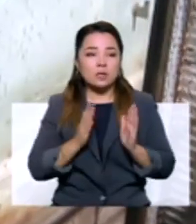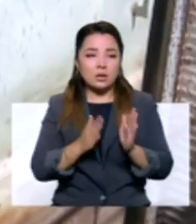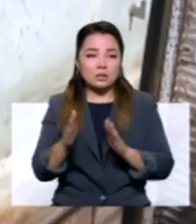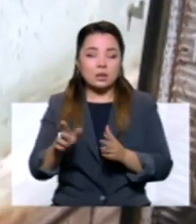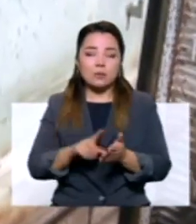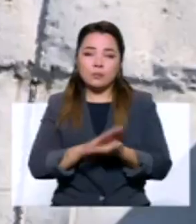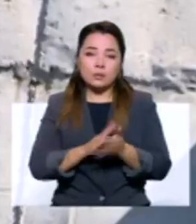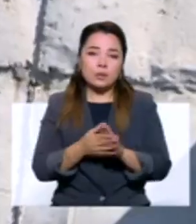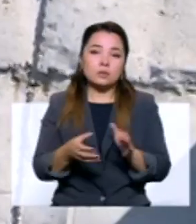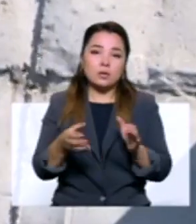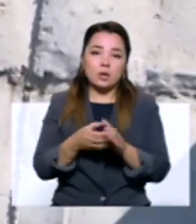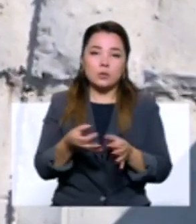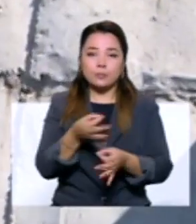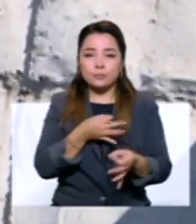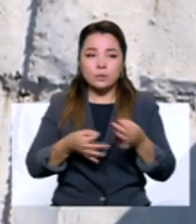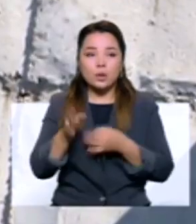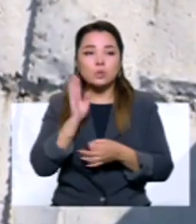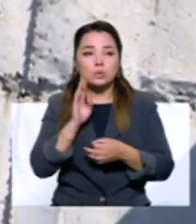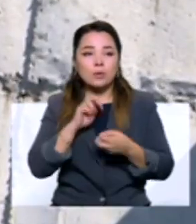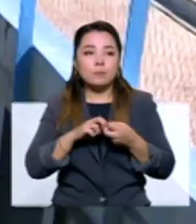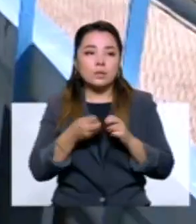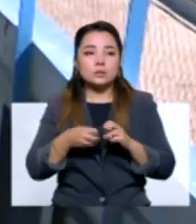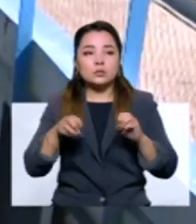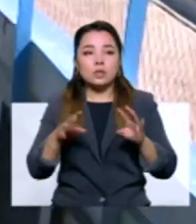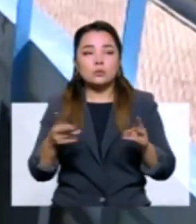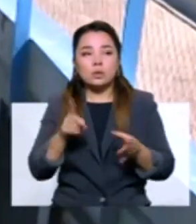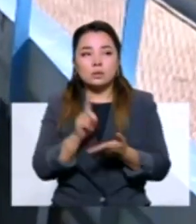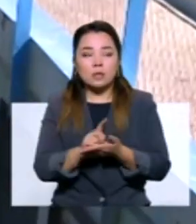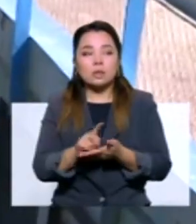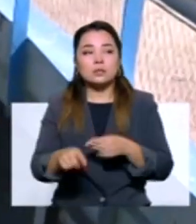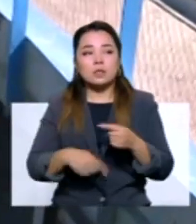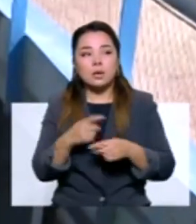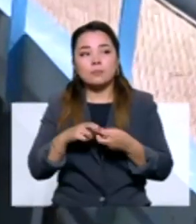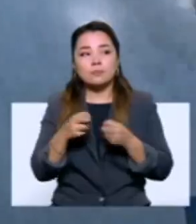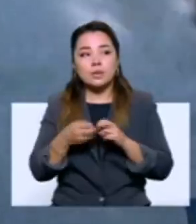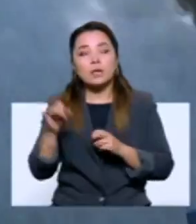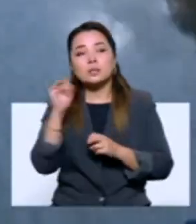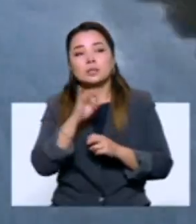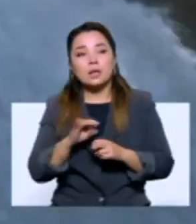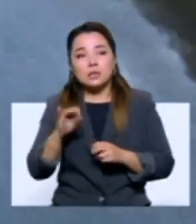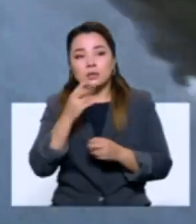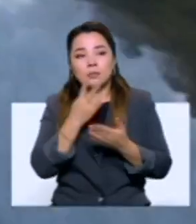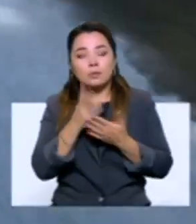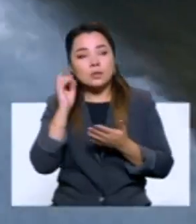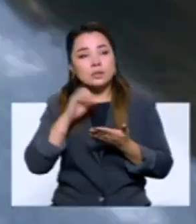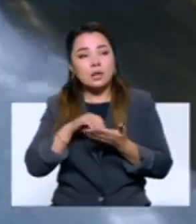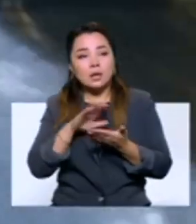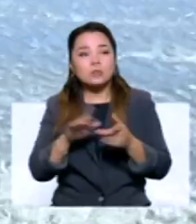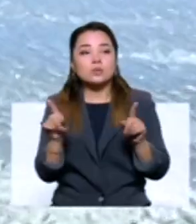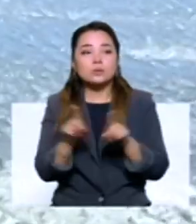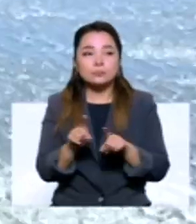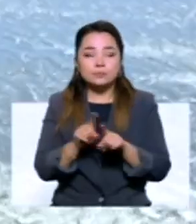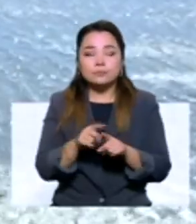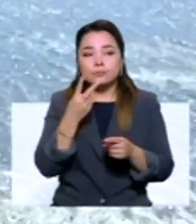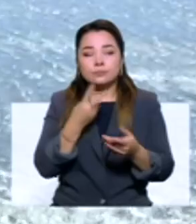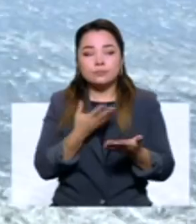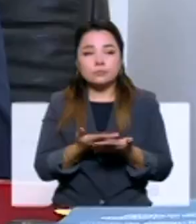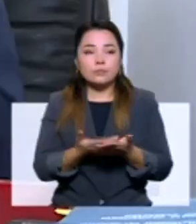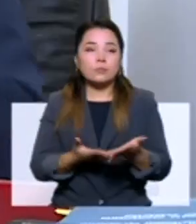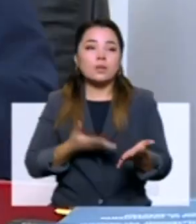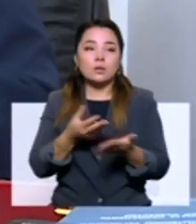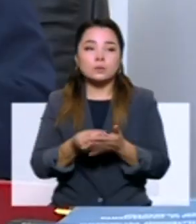Келіссөздер арқасында сырттан келетін су мәселесі шешілді делік. Келесі түйткіл тариф. Ақша төлеудегі тұрақсыздықта шаруаларды